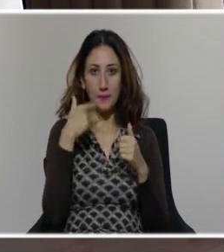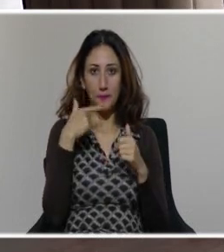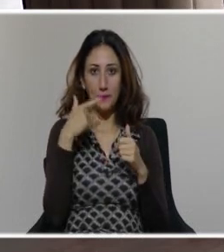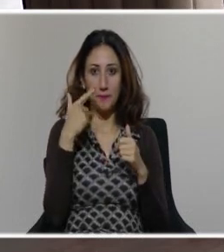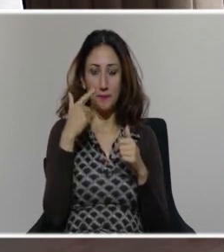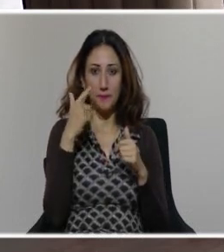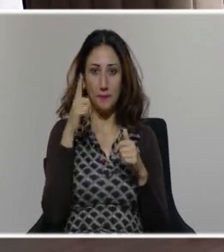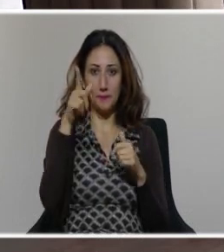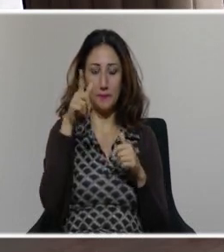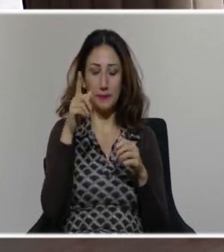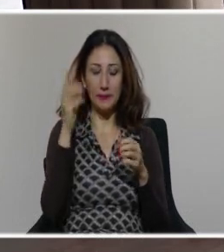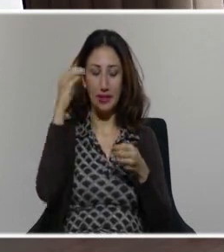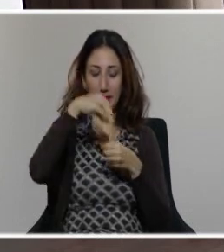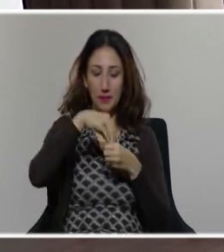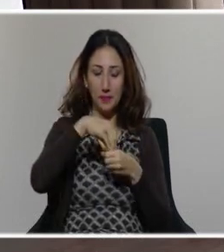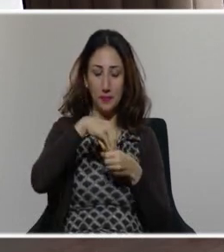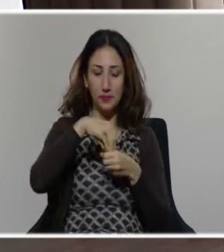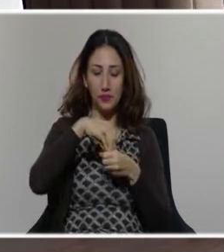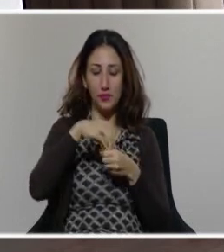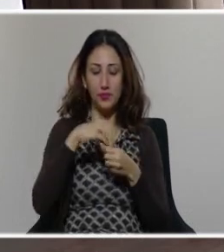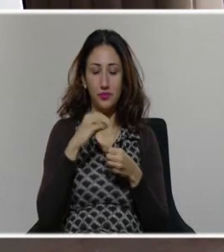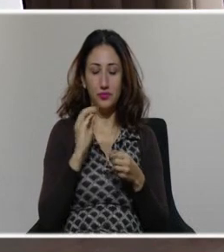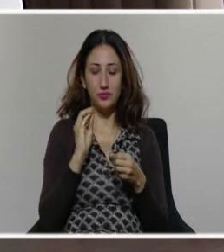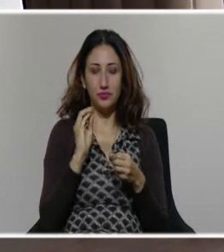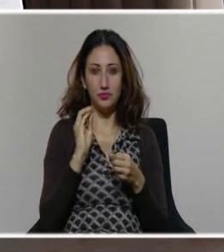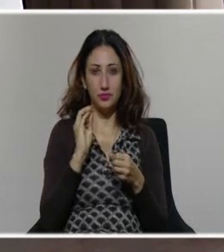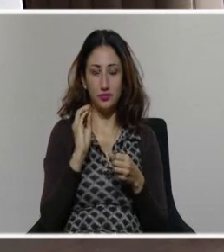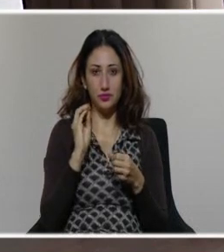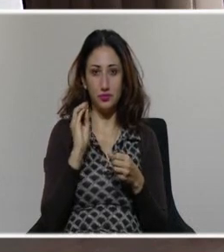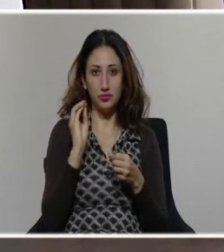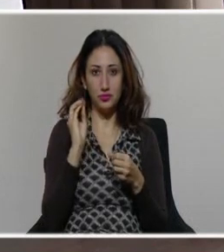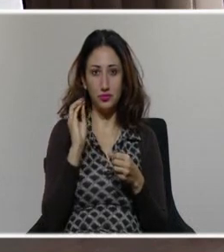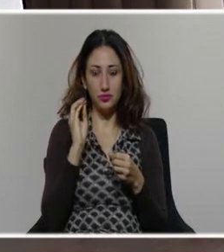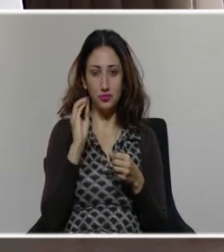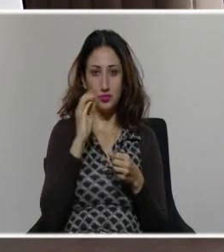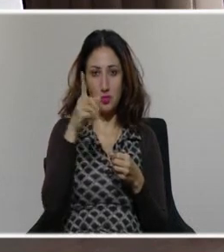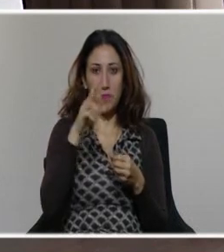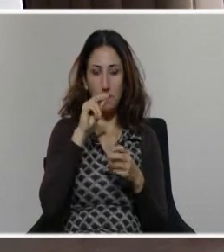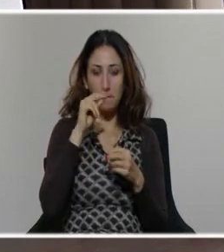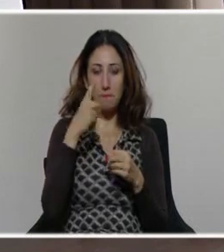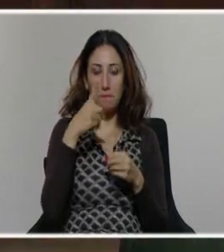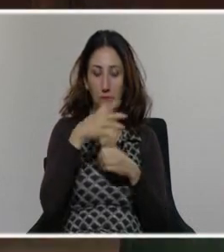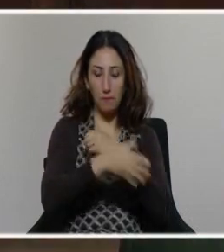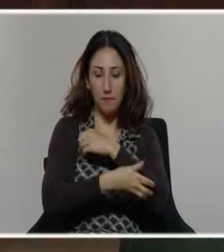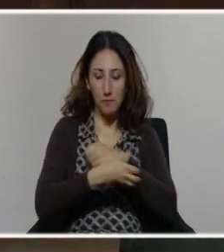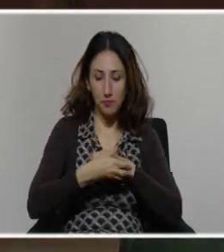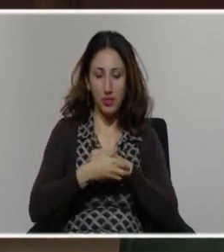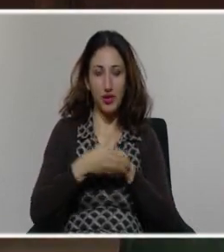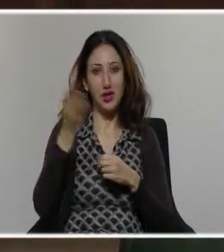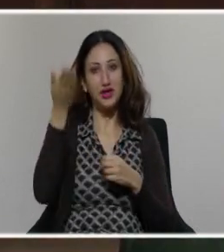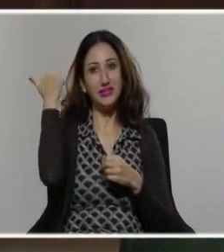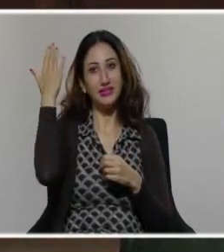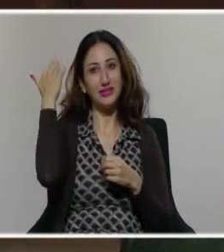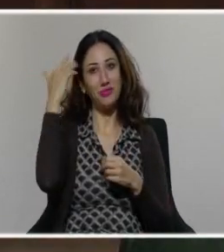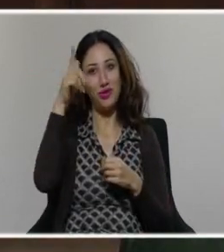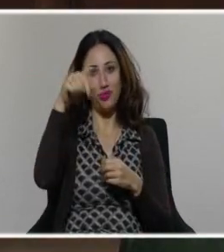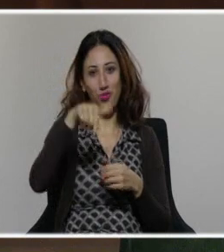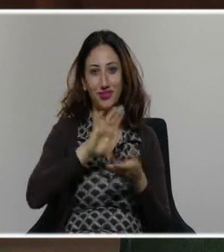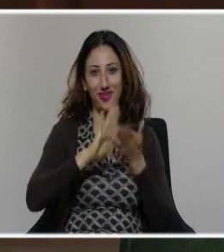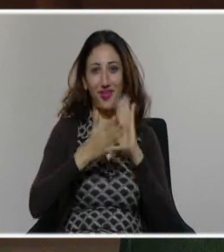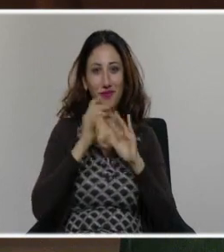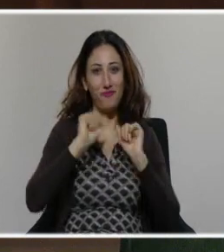عليها سيده الغلبانه المظلومه المقهوره المغلوبه. كان زمان يا بيه، زمان